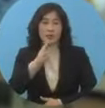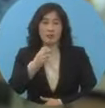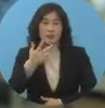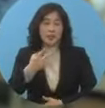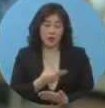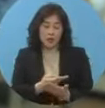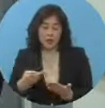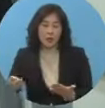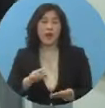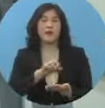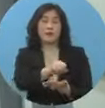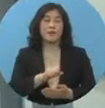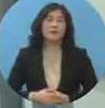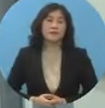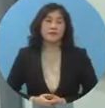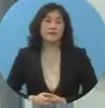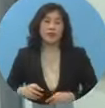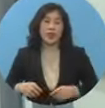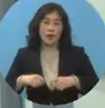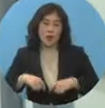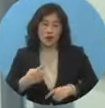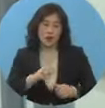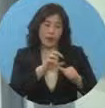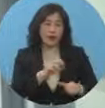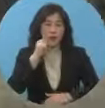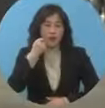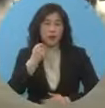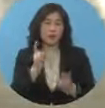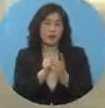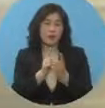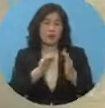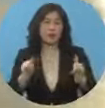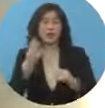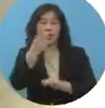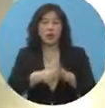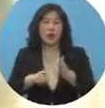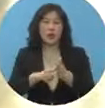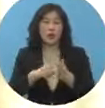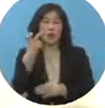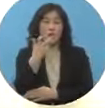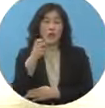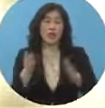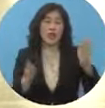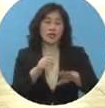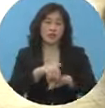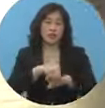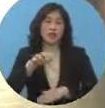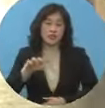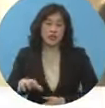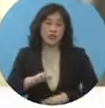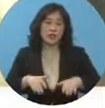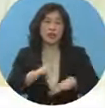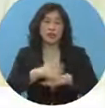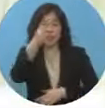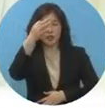확보했습니다 자가 경리가 어려운 접촉자 를 관리하기 위해 올 출산 학생수 현장과 전남농업기술원 생활관 등